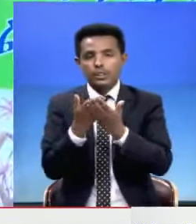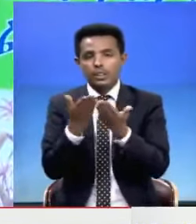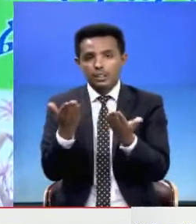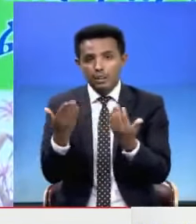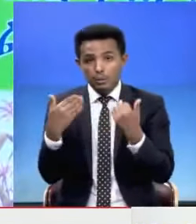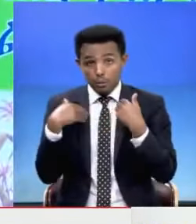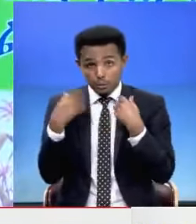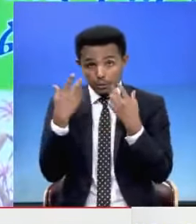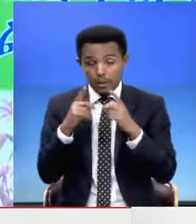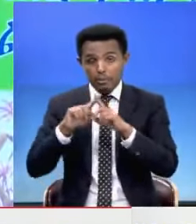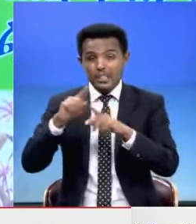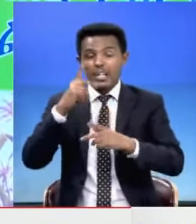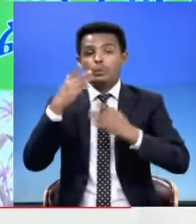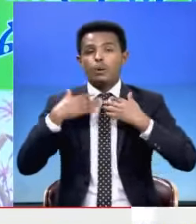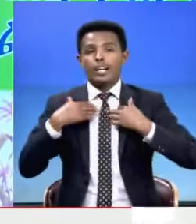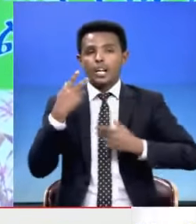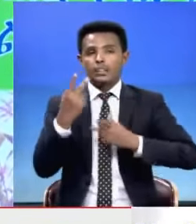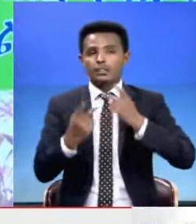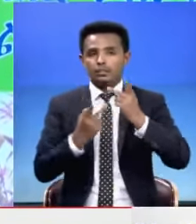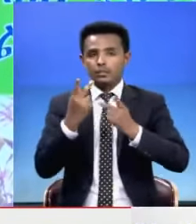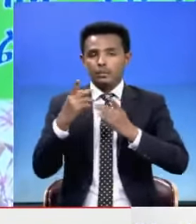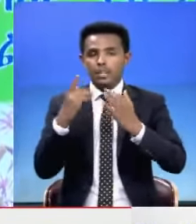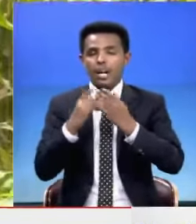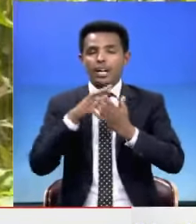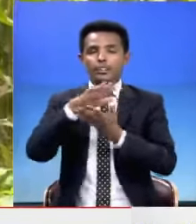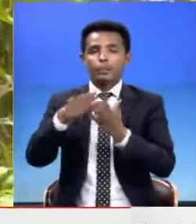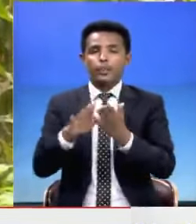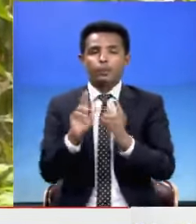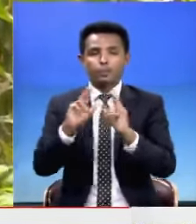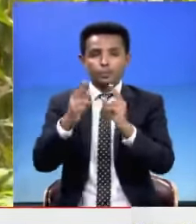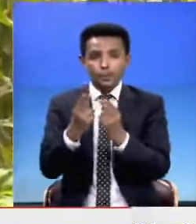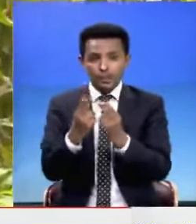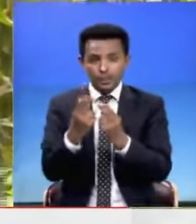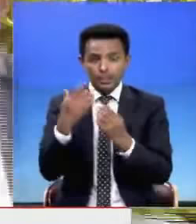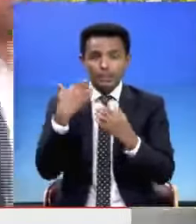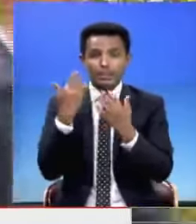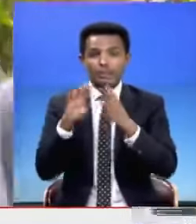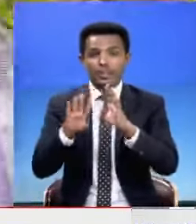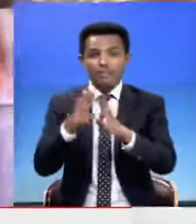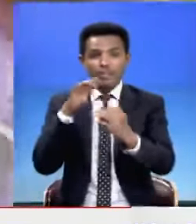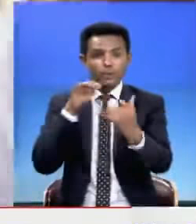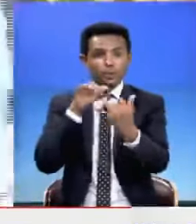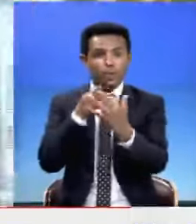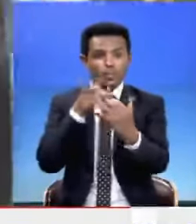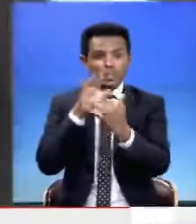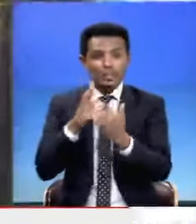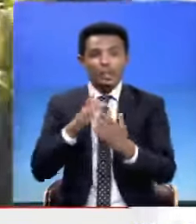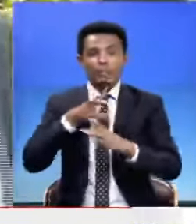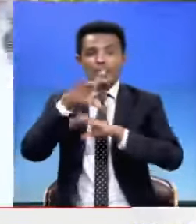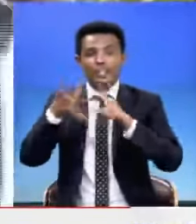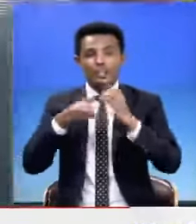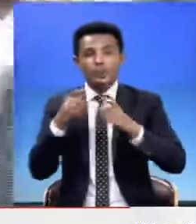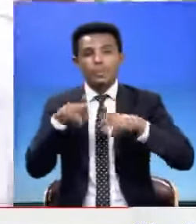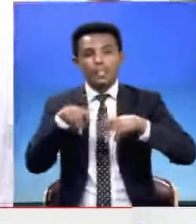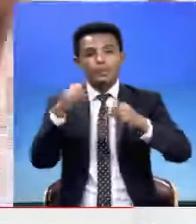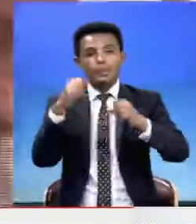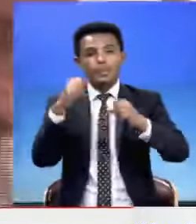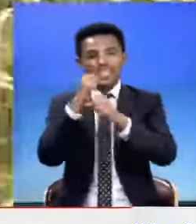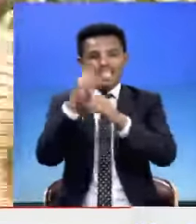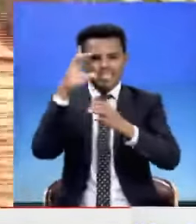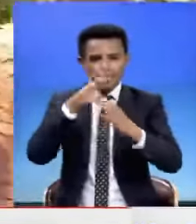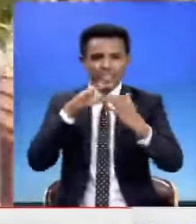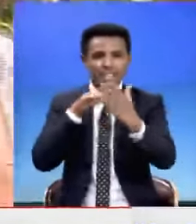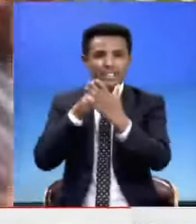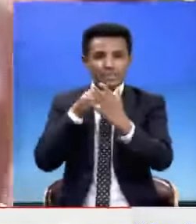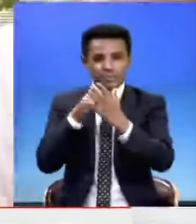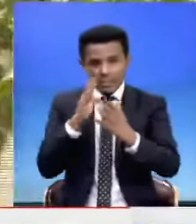በተለያዩ አካላት ተጎብኝቷል። አሸባሪው የትነክ ኃይል የከፈተው ጦርነት በክልሉ የግብርና ስራ ላይ ከፍተኛ ቅፋት ቢፈጥርም